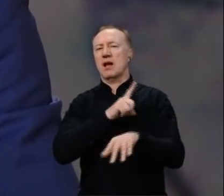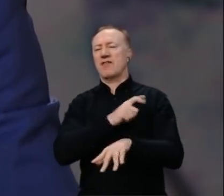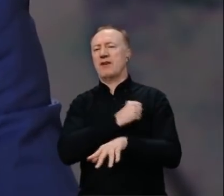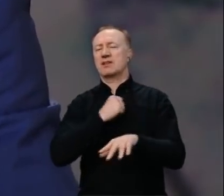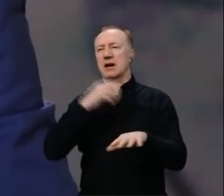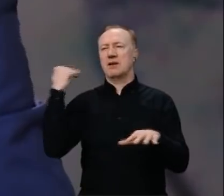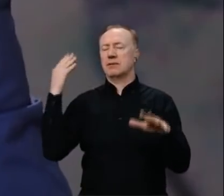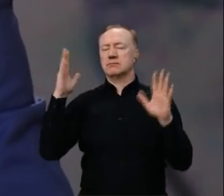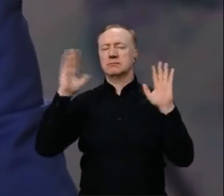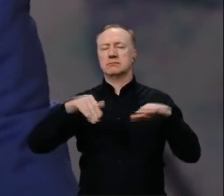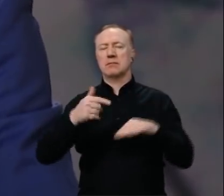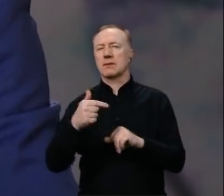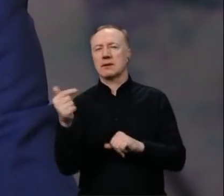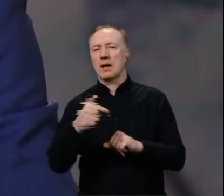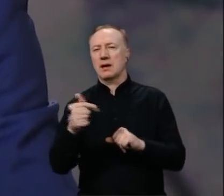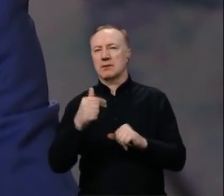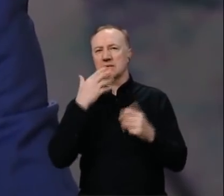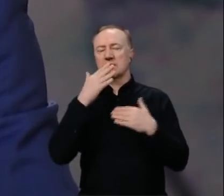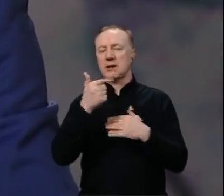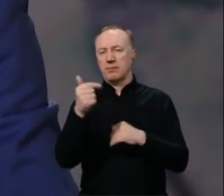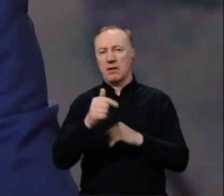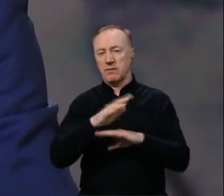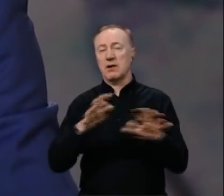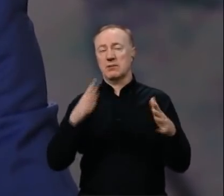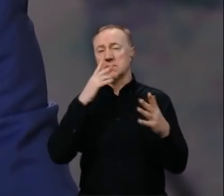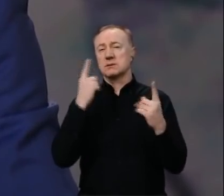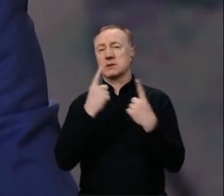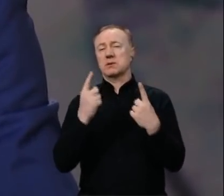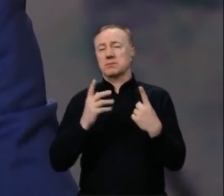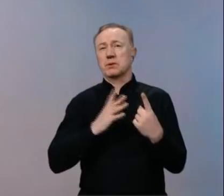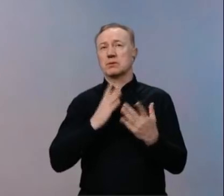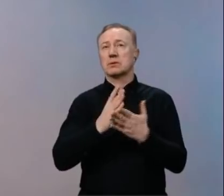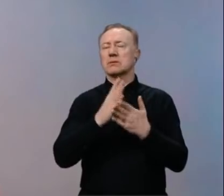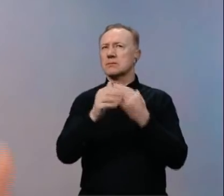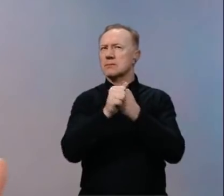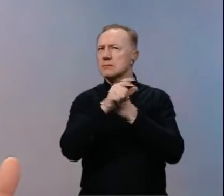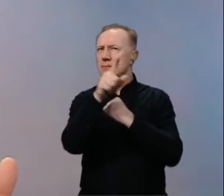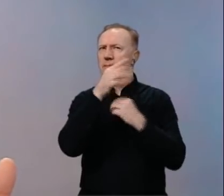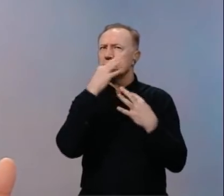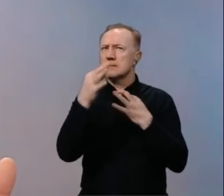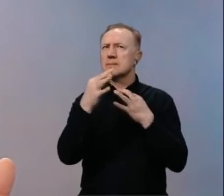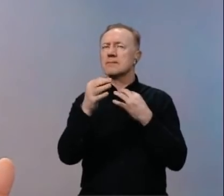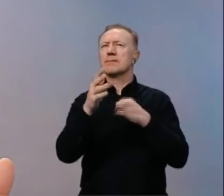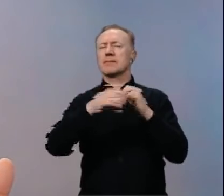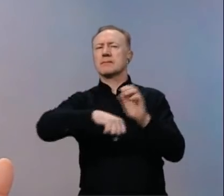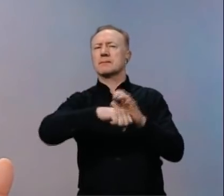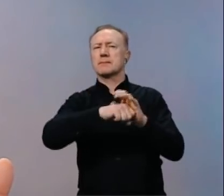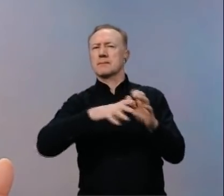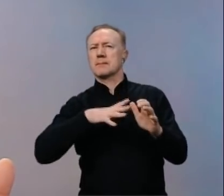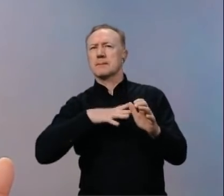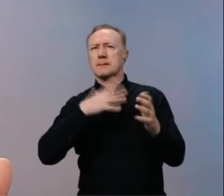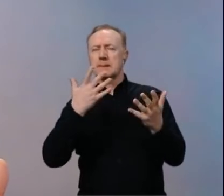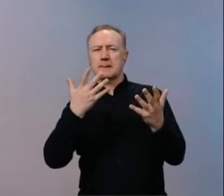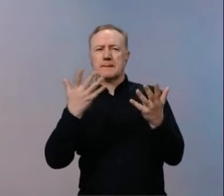nie powinno się to stać a a takie taką sytuację mieliśmy masz na myśli to że piłkarze zostali w jakiś